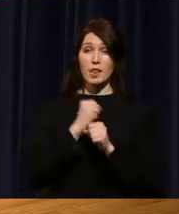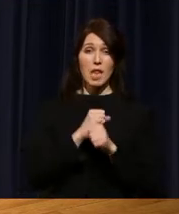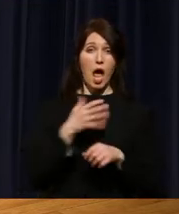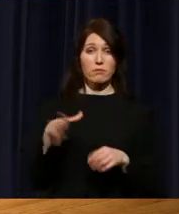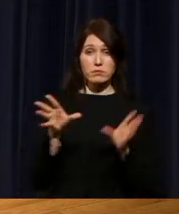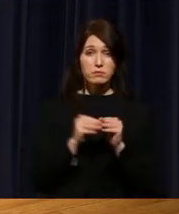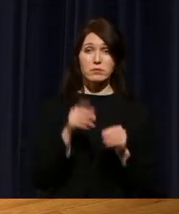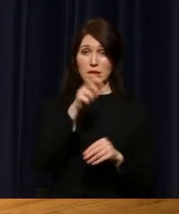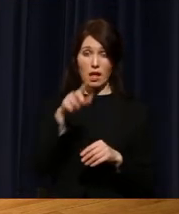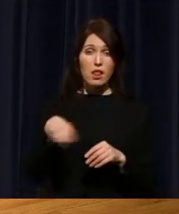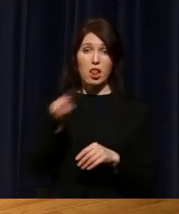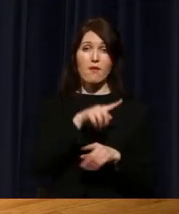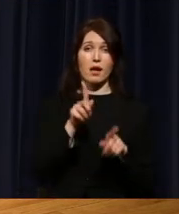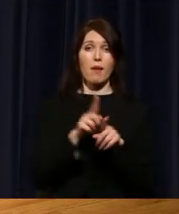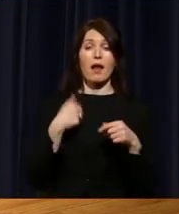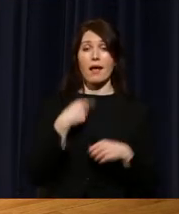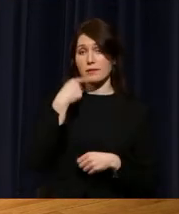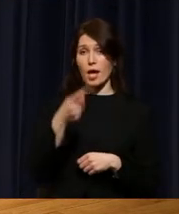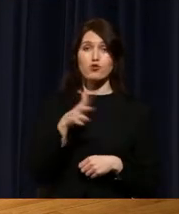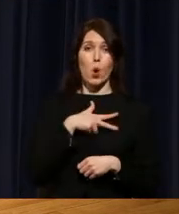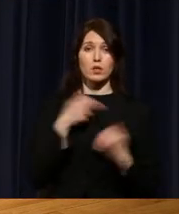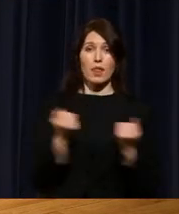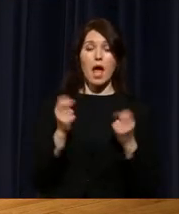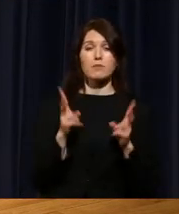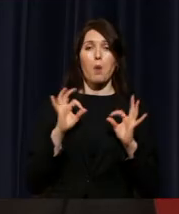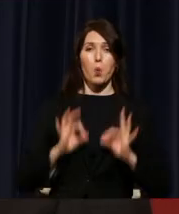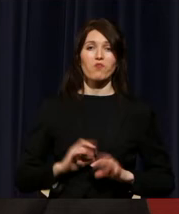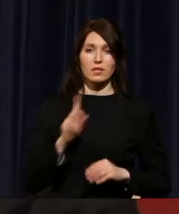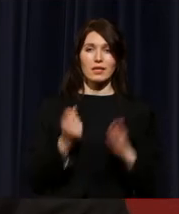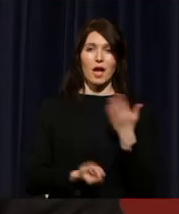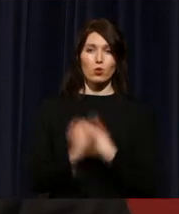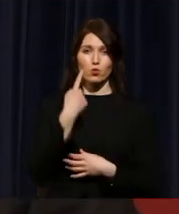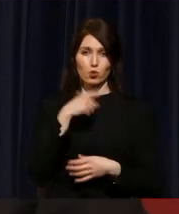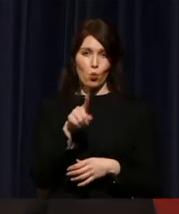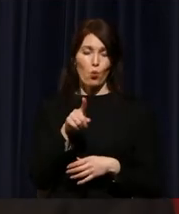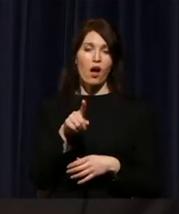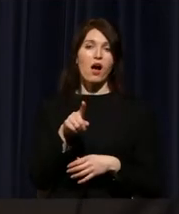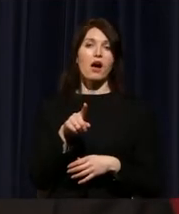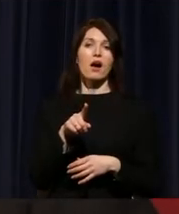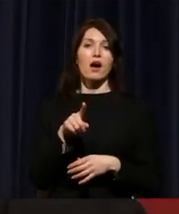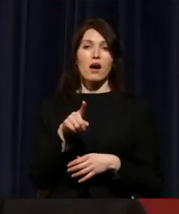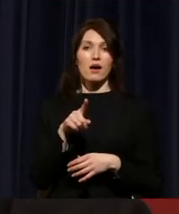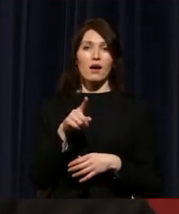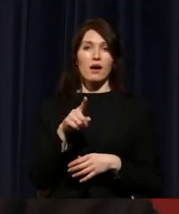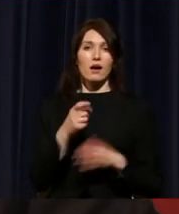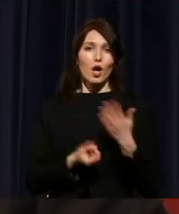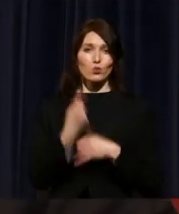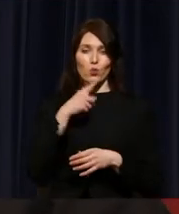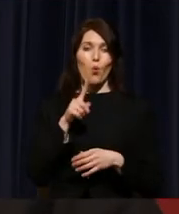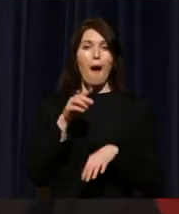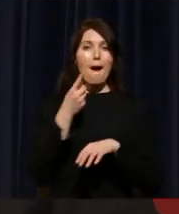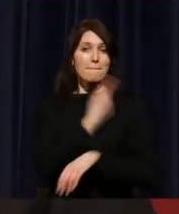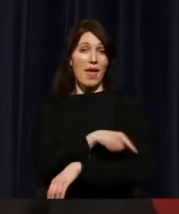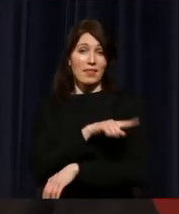cilvēkiem un kā jau es teicu, arī sociālais darbs kā profesija ir cēlusies no zināmā mērā no medicīnas,